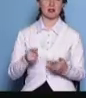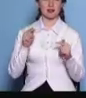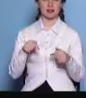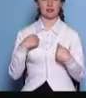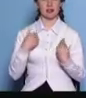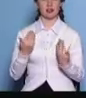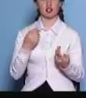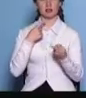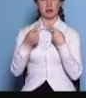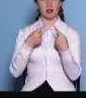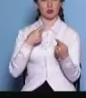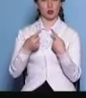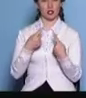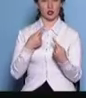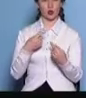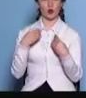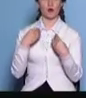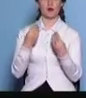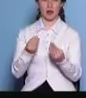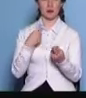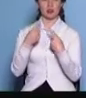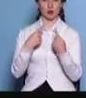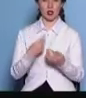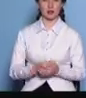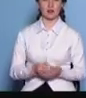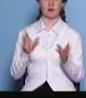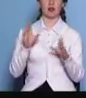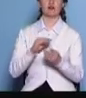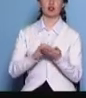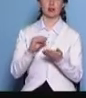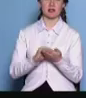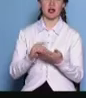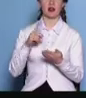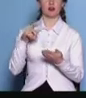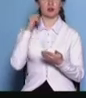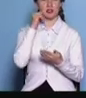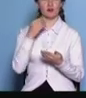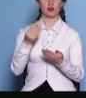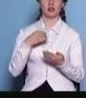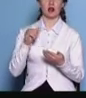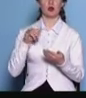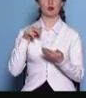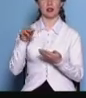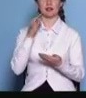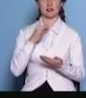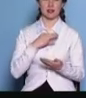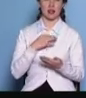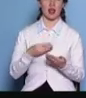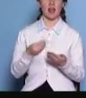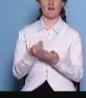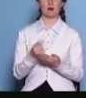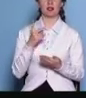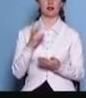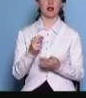сейчас просто проконсультирую, дам консультацию. Все записали, адреса дали, телефоны дали, куда идти, сказали. Выплаты на